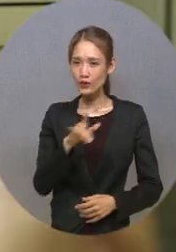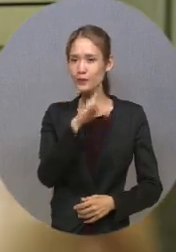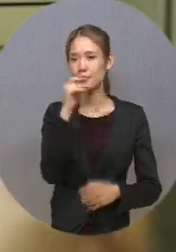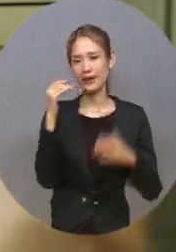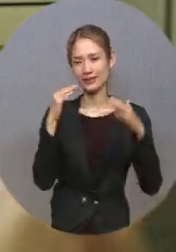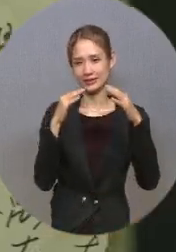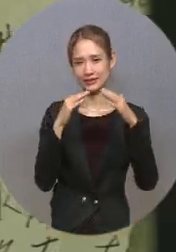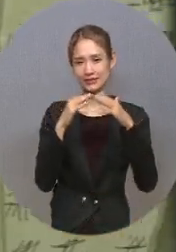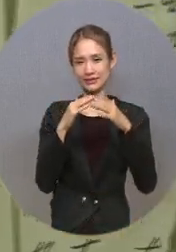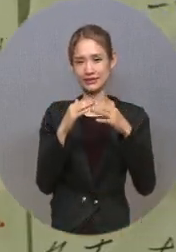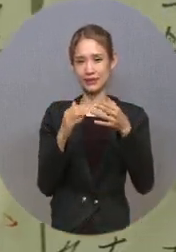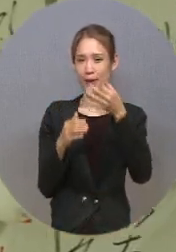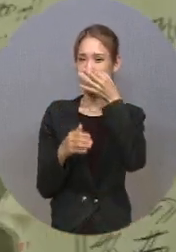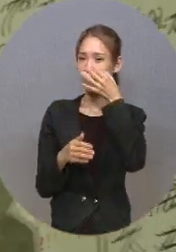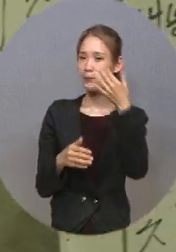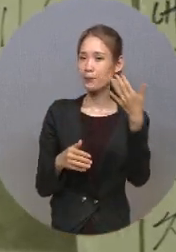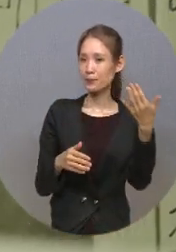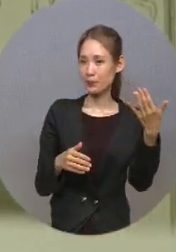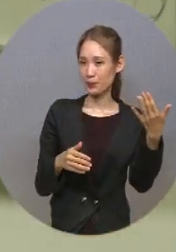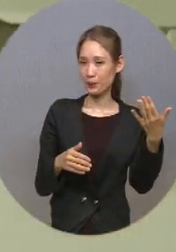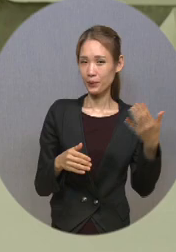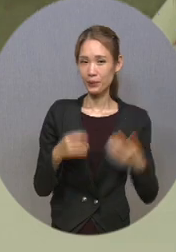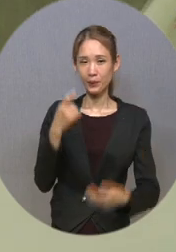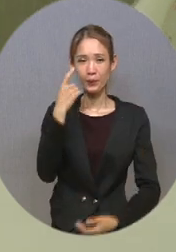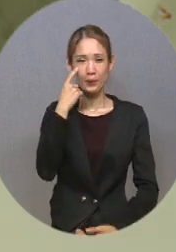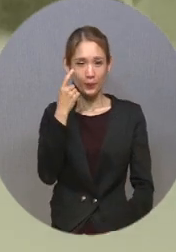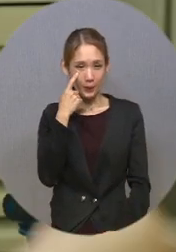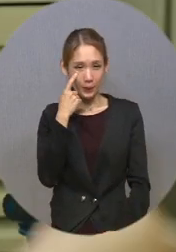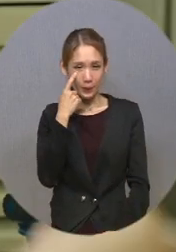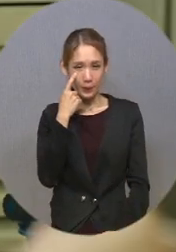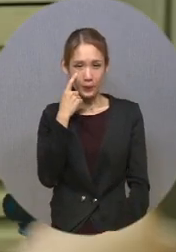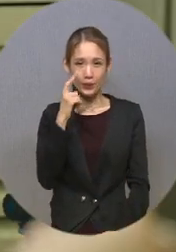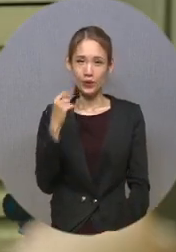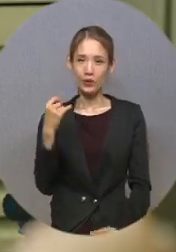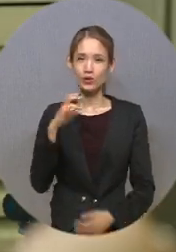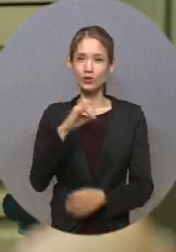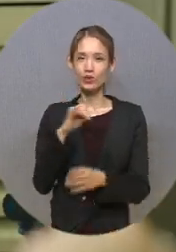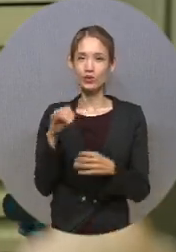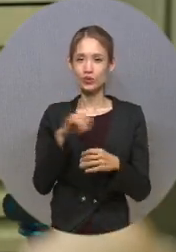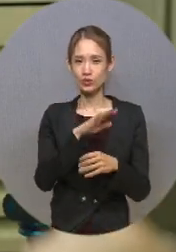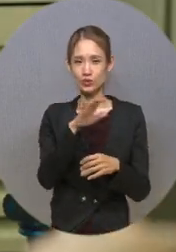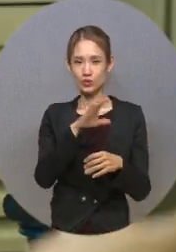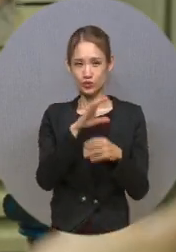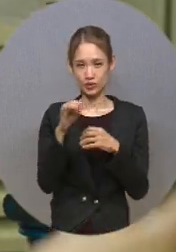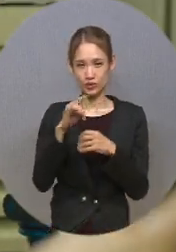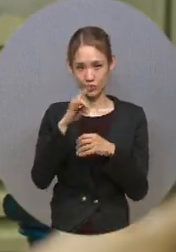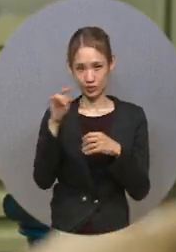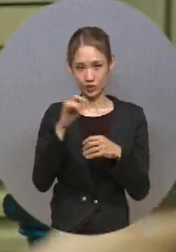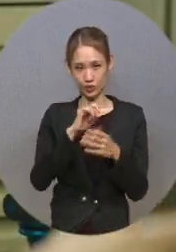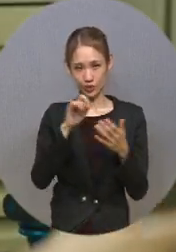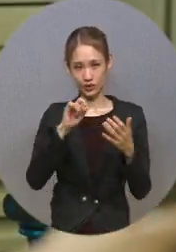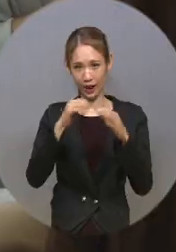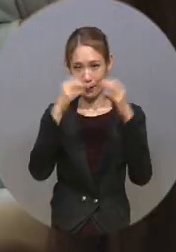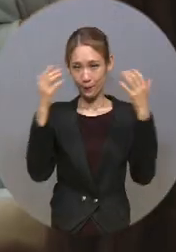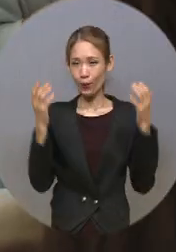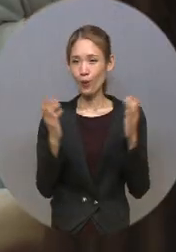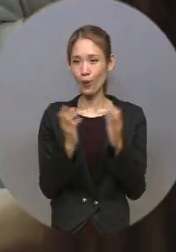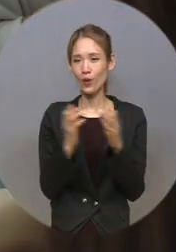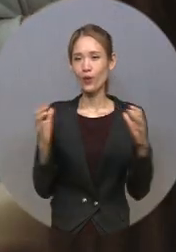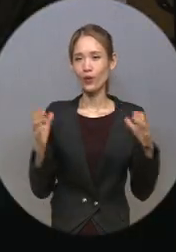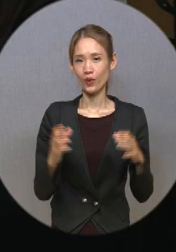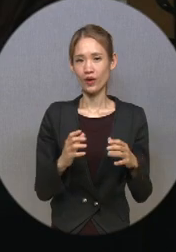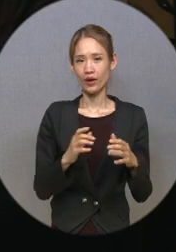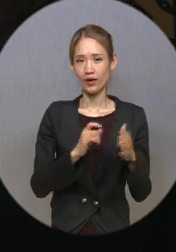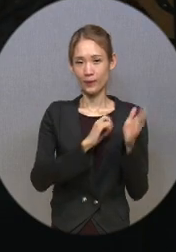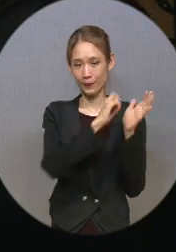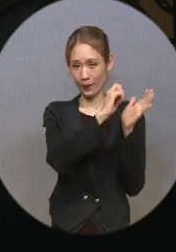지금. 지금 보세요. 이게 지금 보통은 식당을 가면 연예인들 사인이 많잖아요. 네. 여기는 보면은 다 모임들. 아,